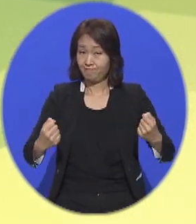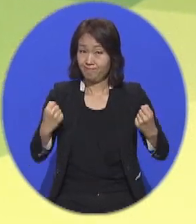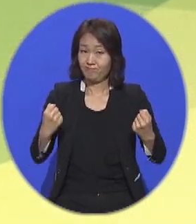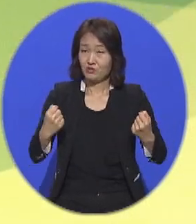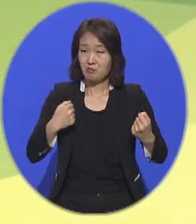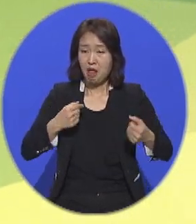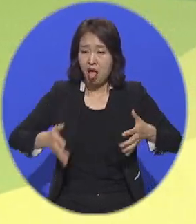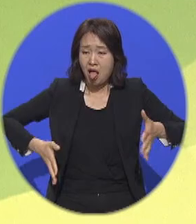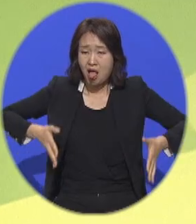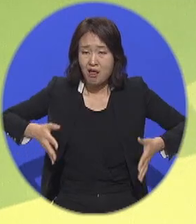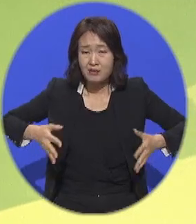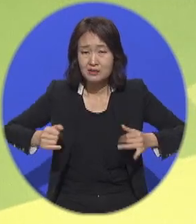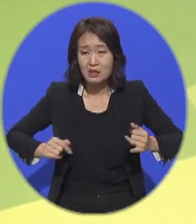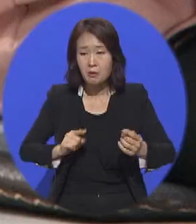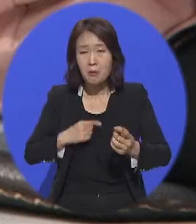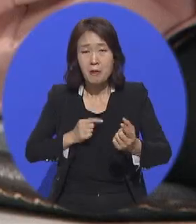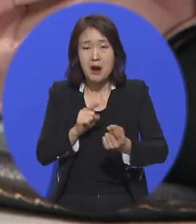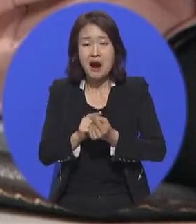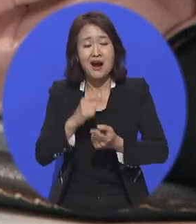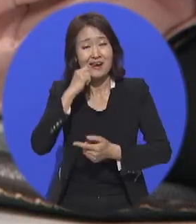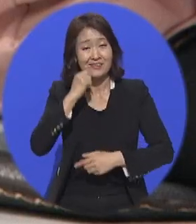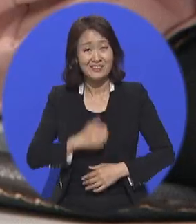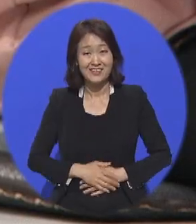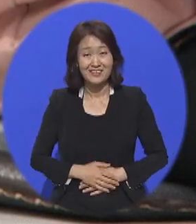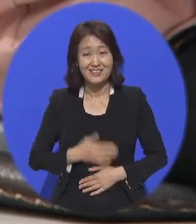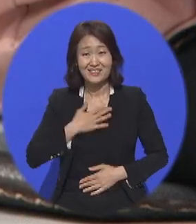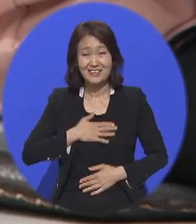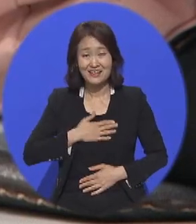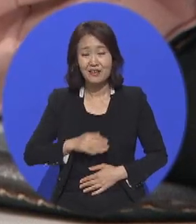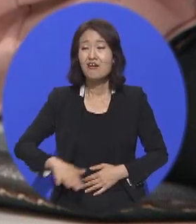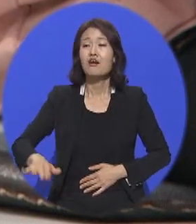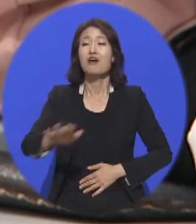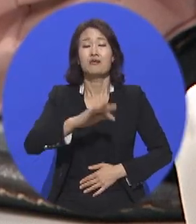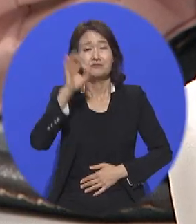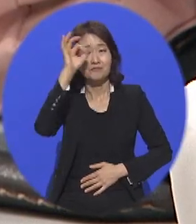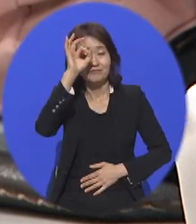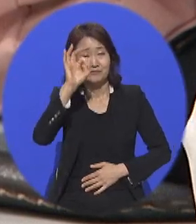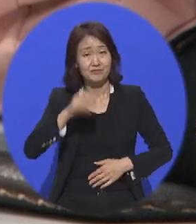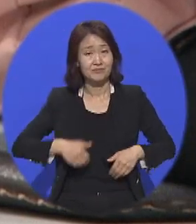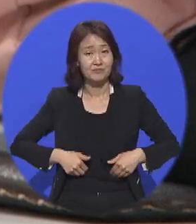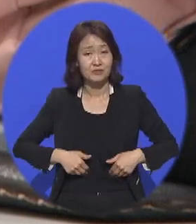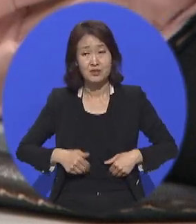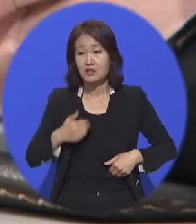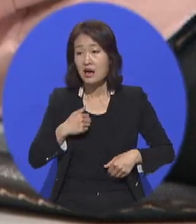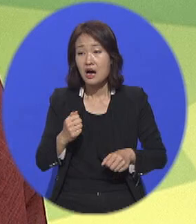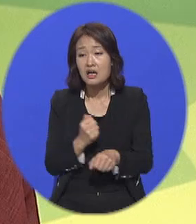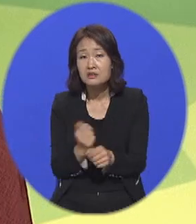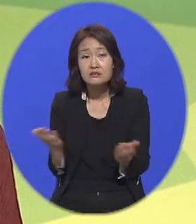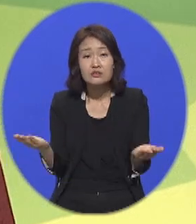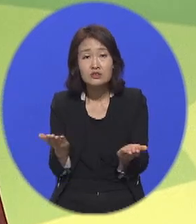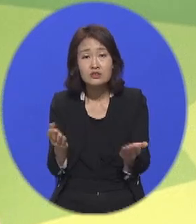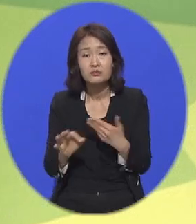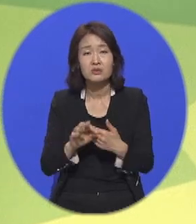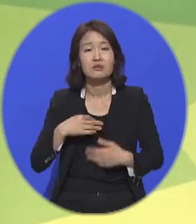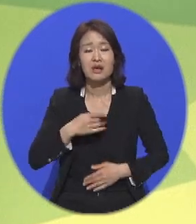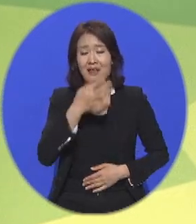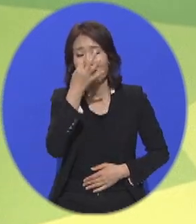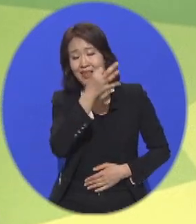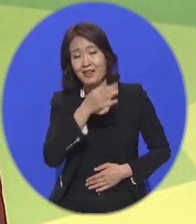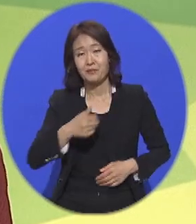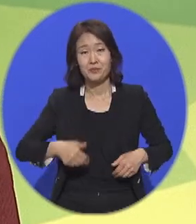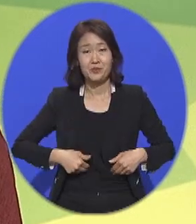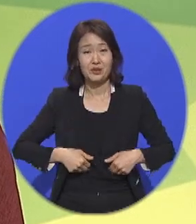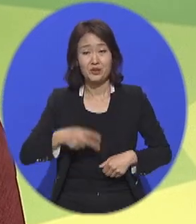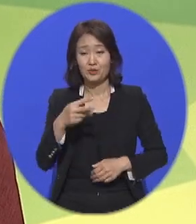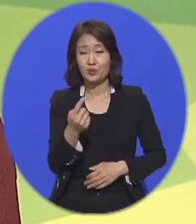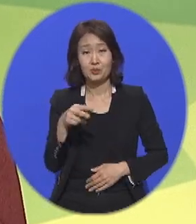선무당이 사람 잡는다고 섣불리 가서는 안 됩니다. 그거는 여러분들이 찾아내야 됩니다. 그 다음에 내가 어떤 일을 할 때는 내가 도사가 돼야 됩니다.